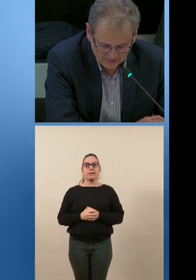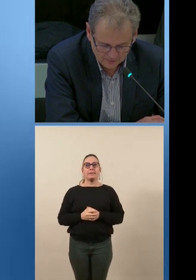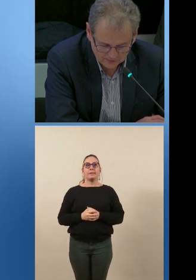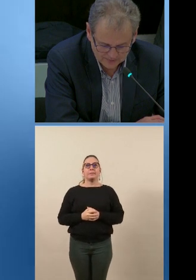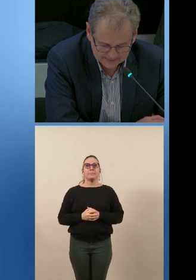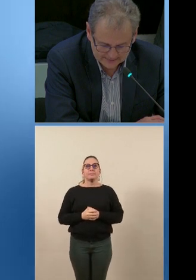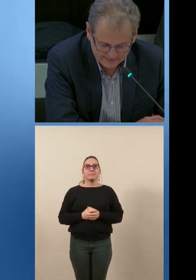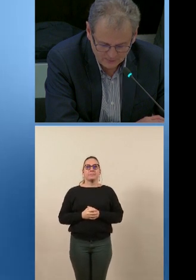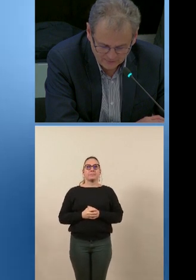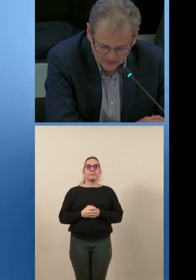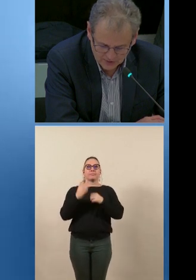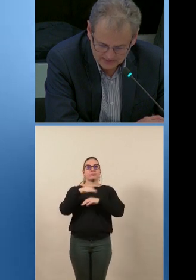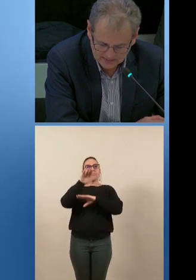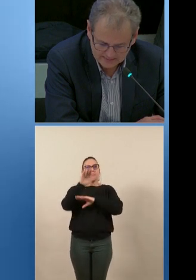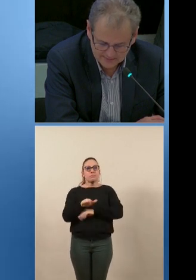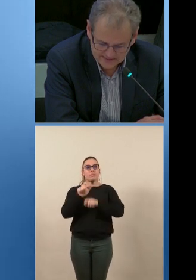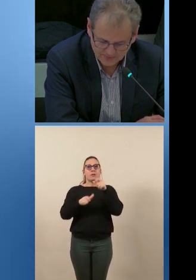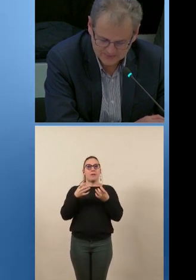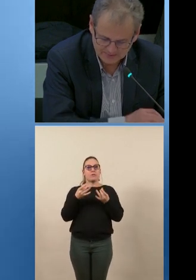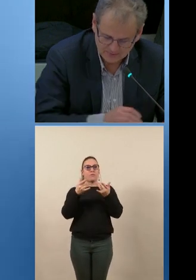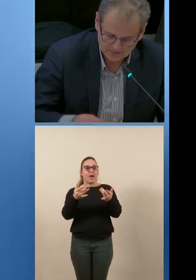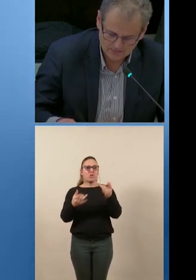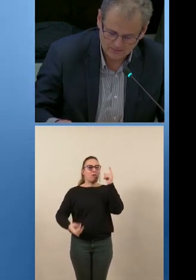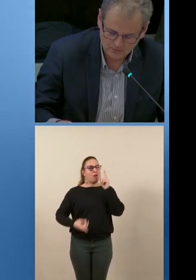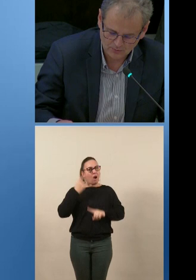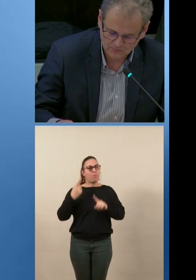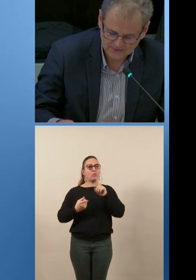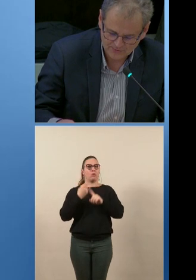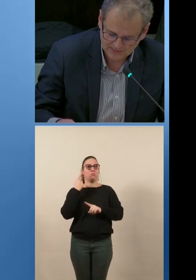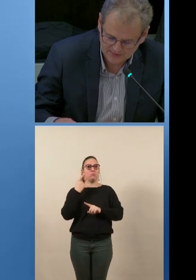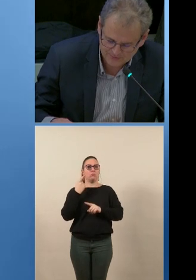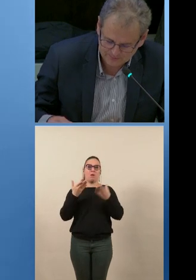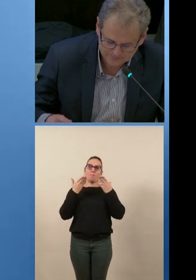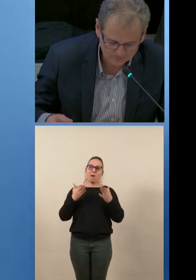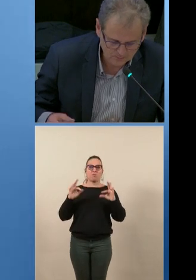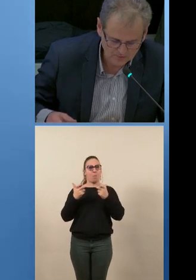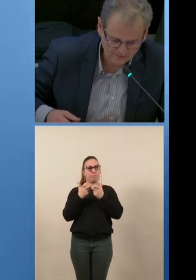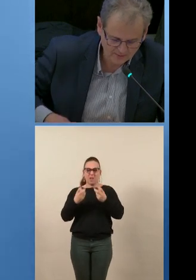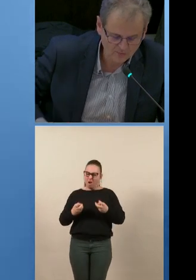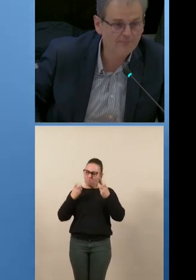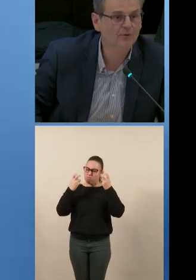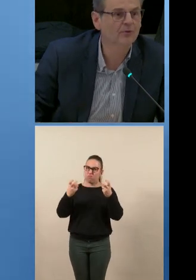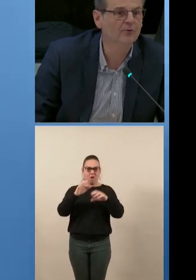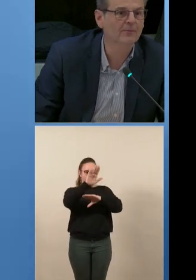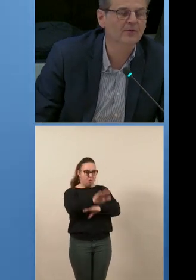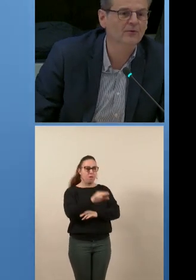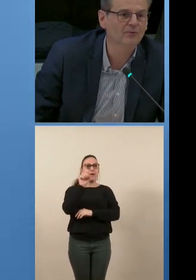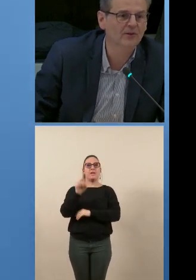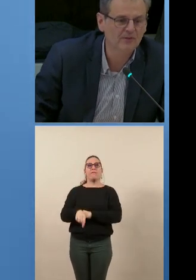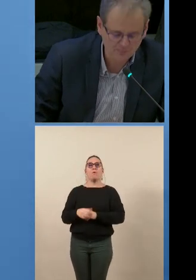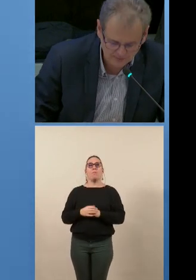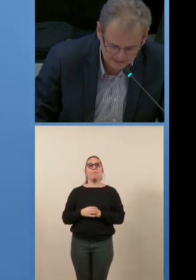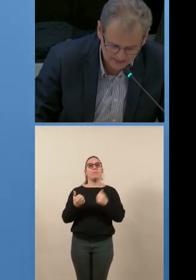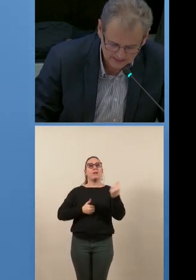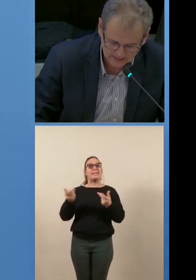protection des plus fragiles est indispensable dans le contexte d'inflation nous affirmons l'importance de la présence du